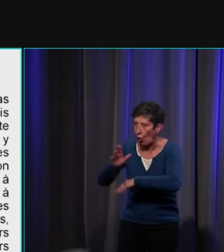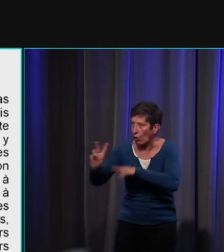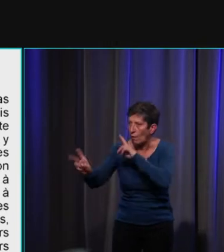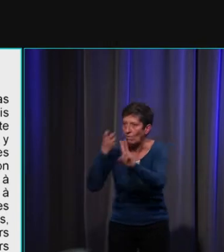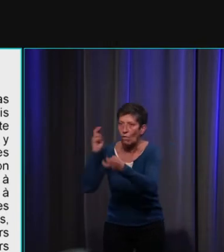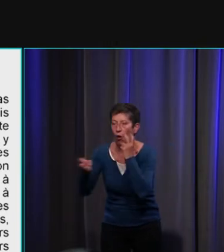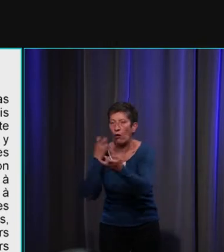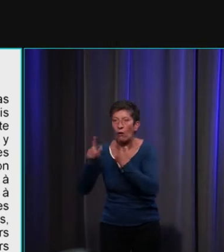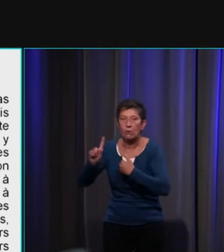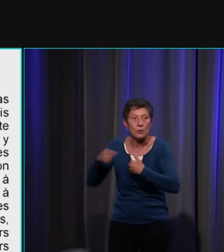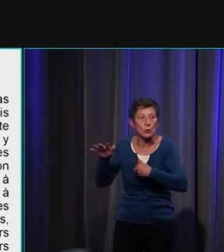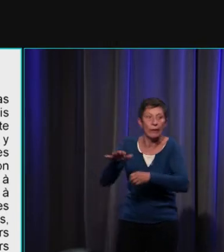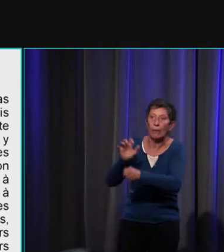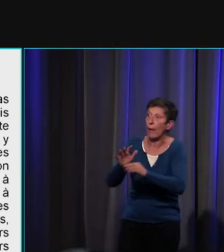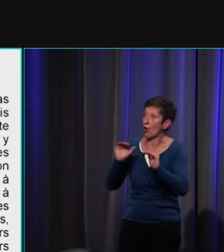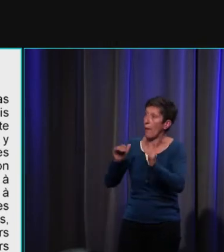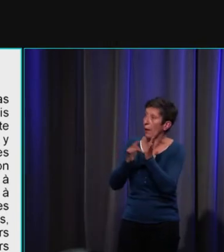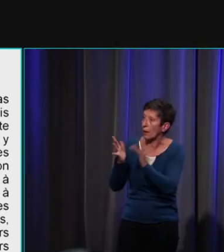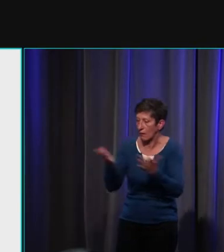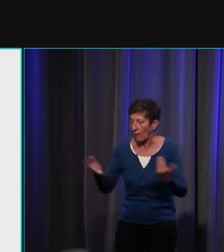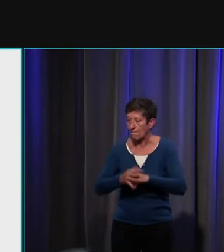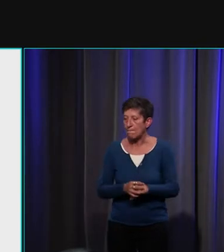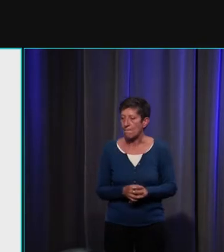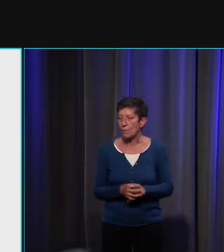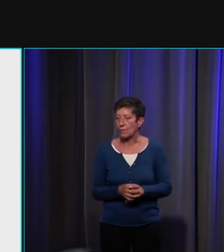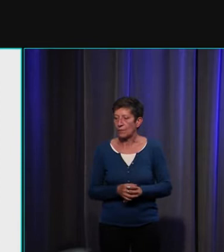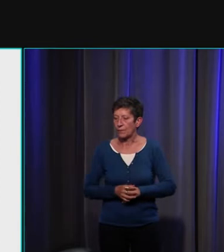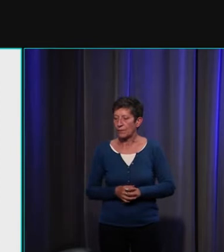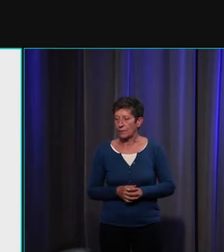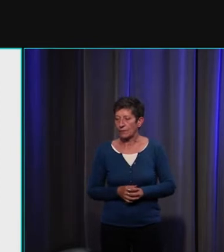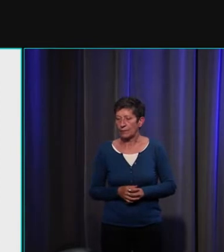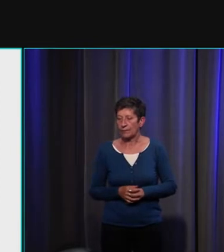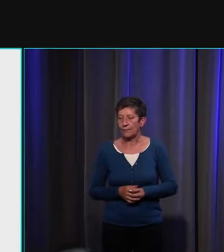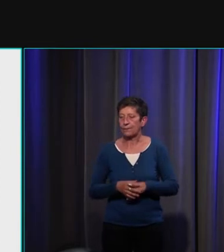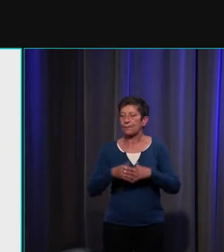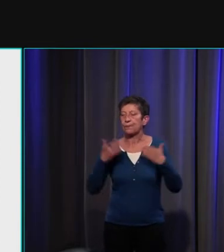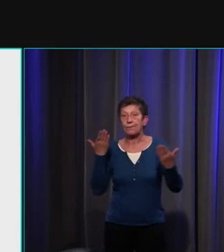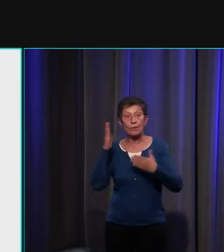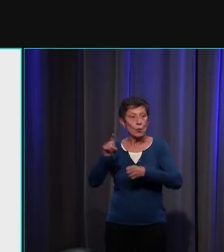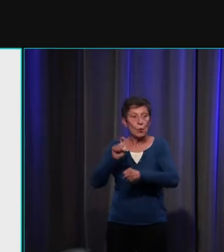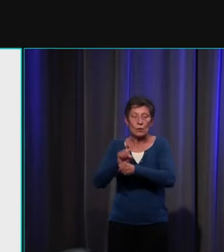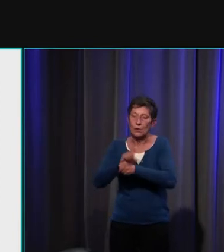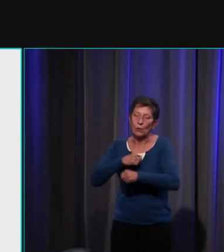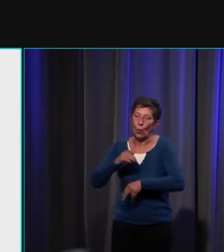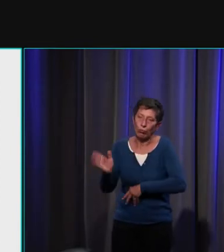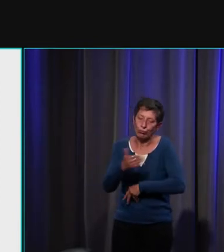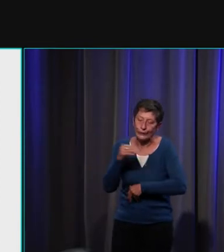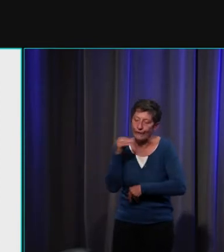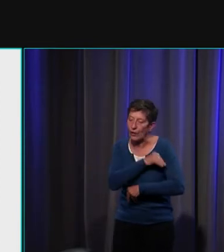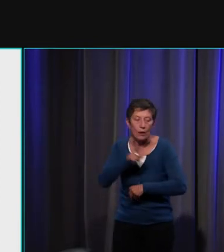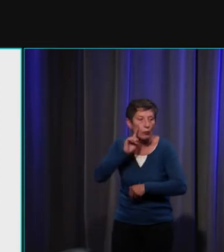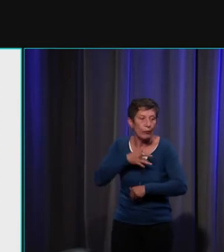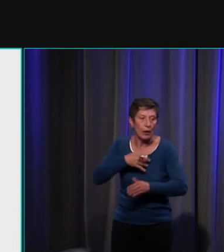schismatiques m'enfin c'est quand même des chrétiens comme nous donc et puis d'autres critiques là je veux passer beaucoup plus vite parce que c'est moins